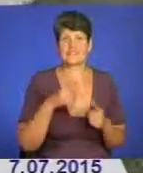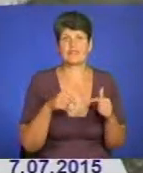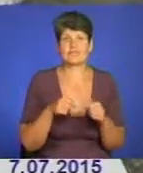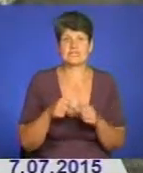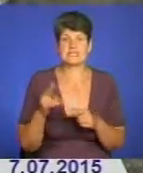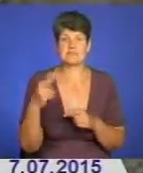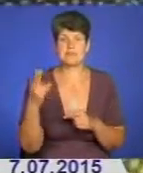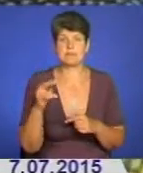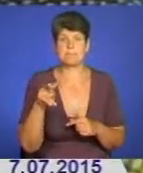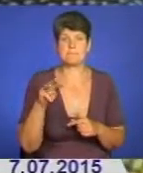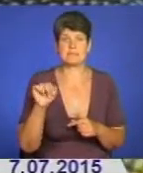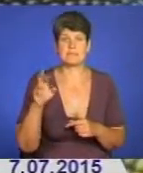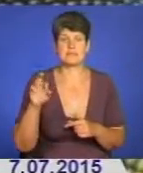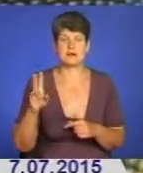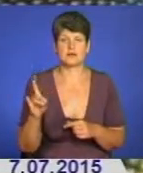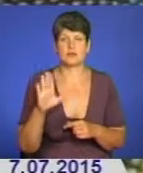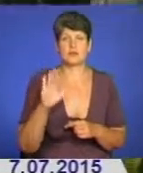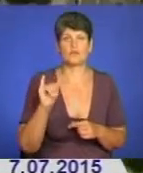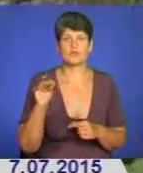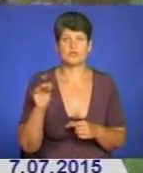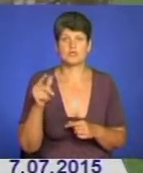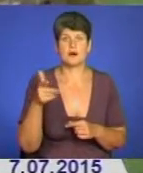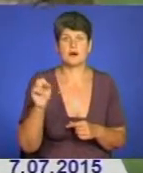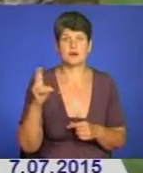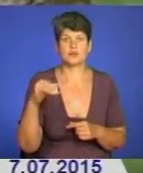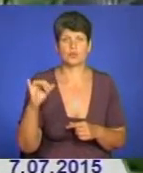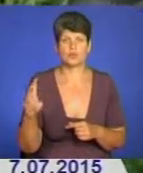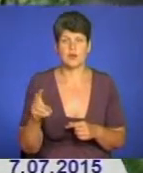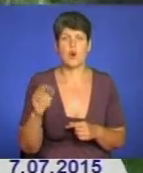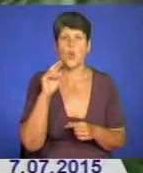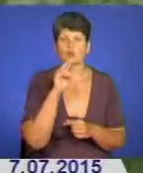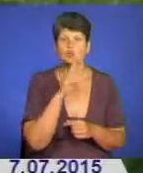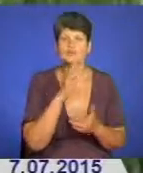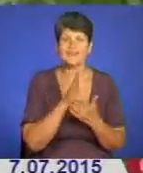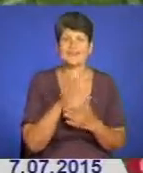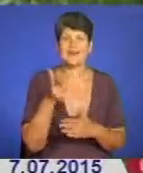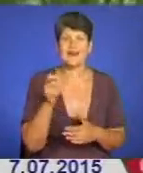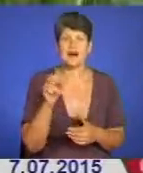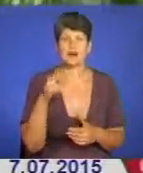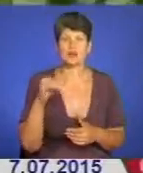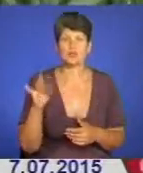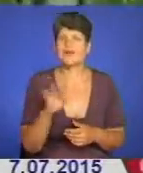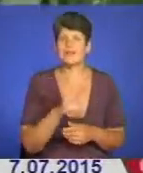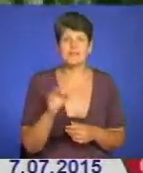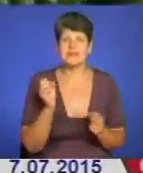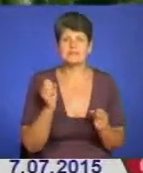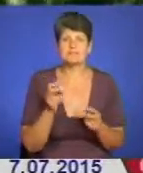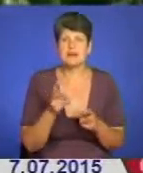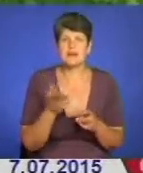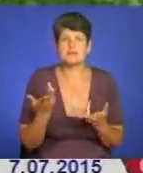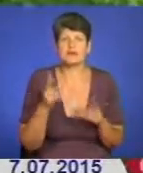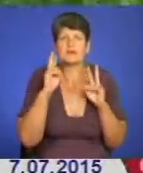– мідянка, лісовий полос, вуж та гадюка. Отруєною є лише гадюка. Та не спеціалісту важко визначити, що це за